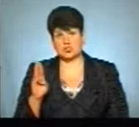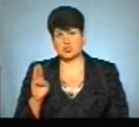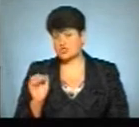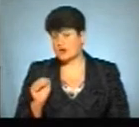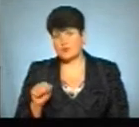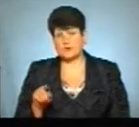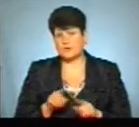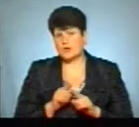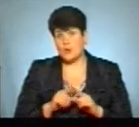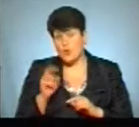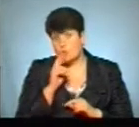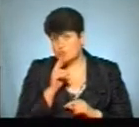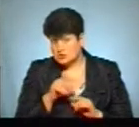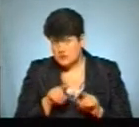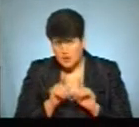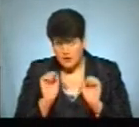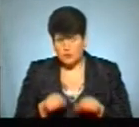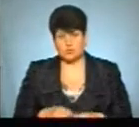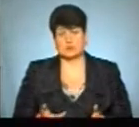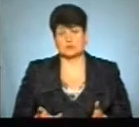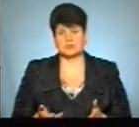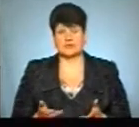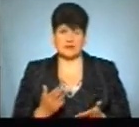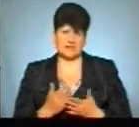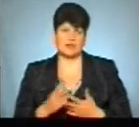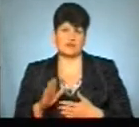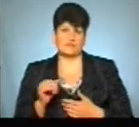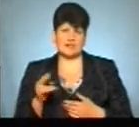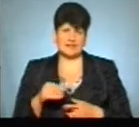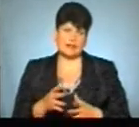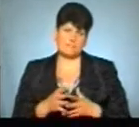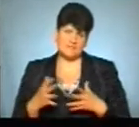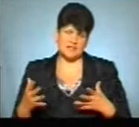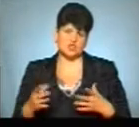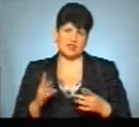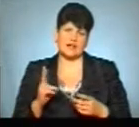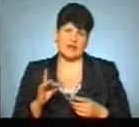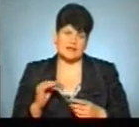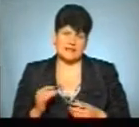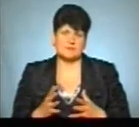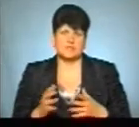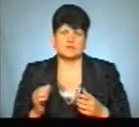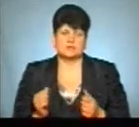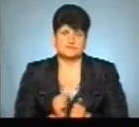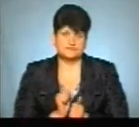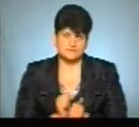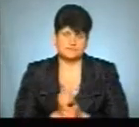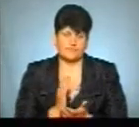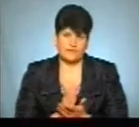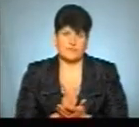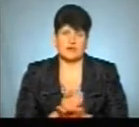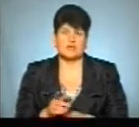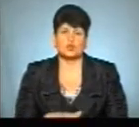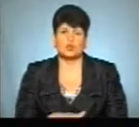там груш, які також є крихкими. Ну, є види більш крихкі і є більш в'язкі чи твердіші, які